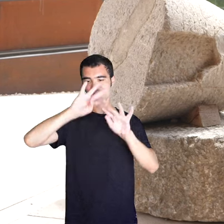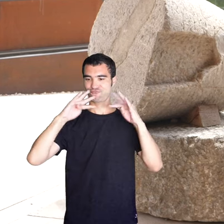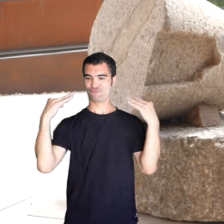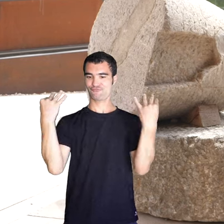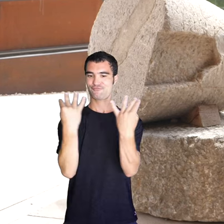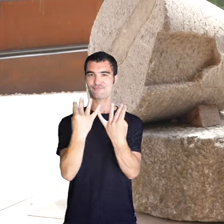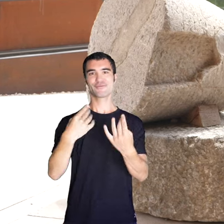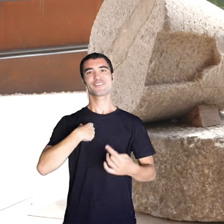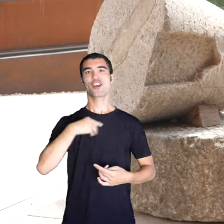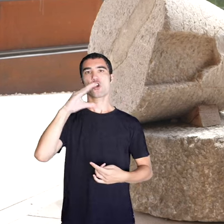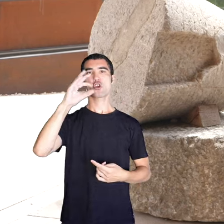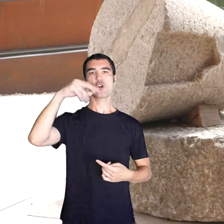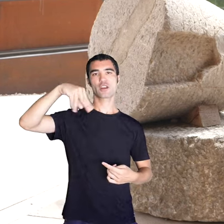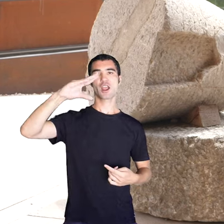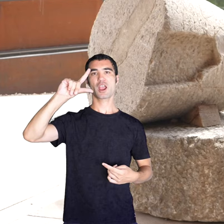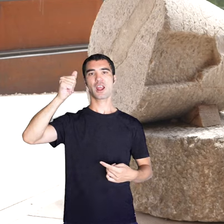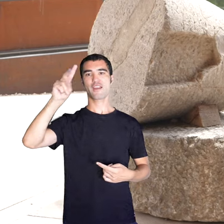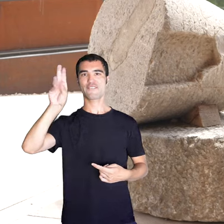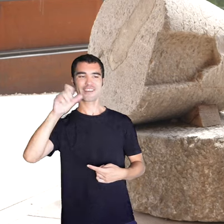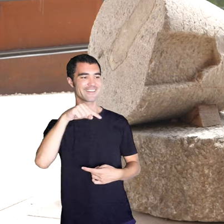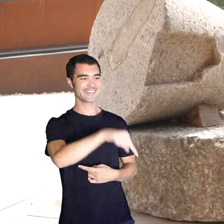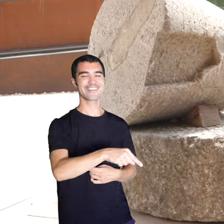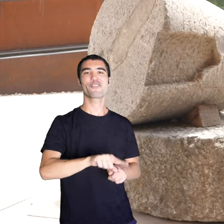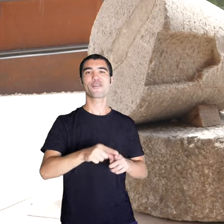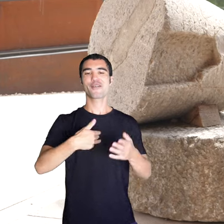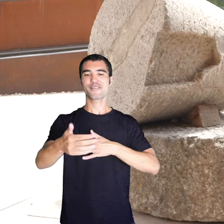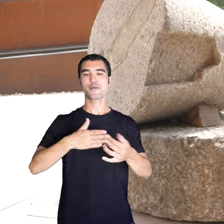Se reunia el forner, se reunia